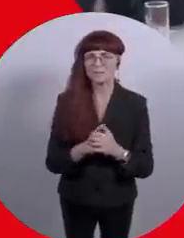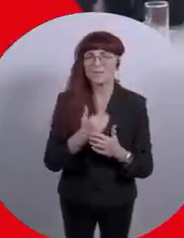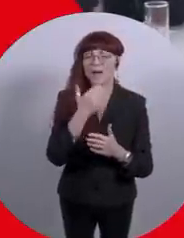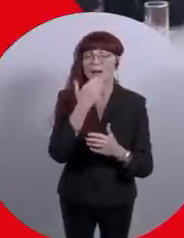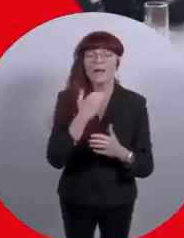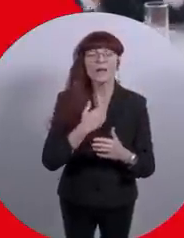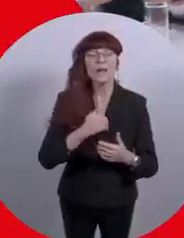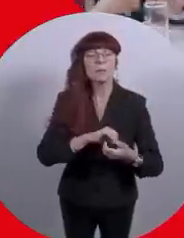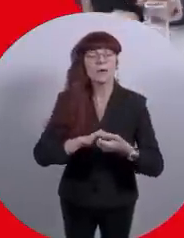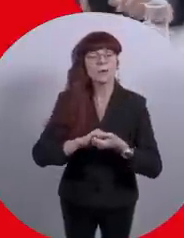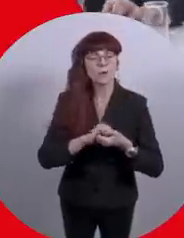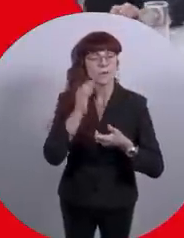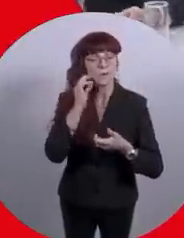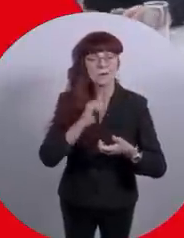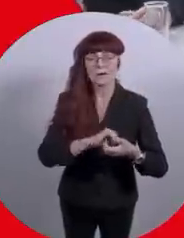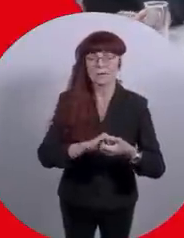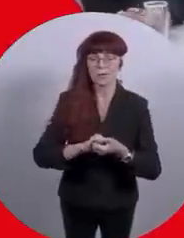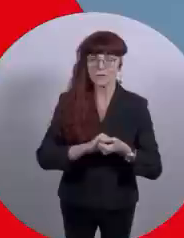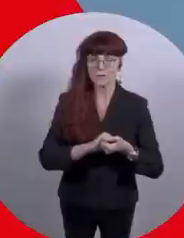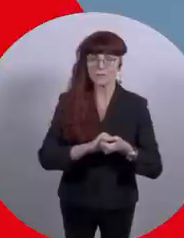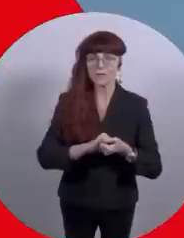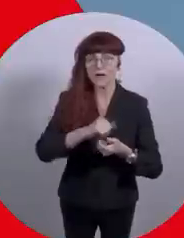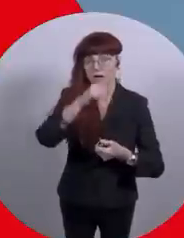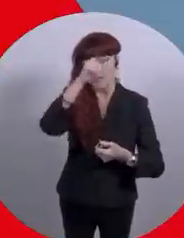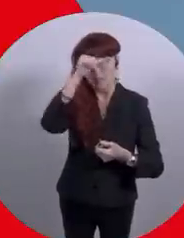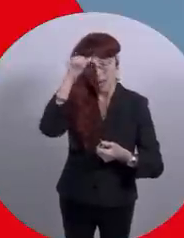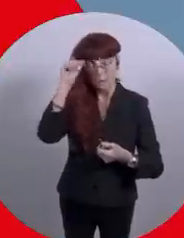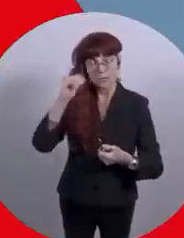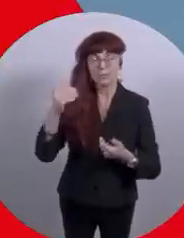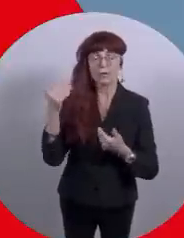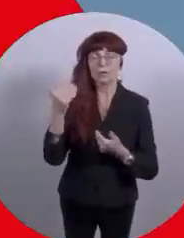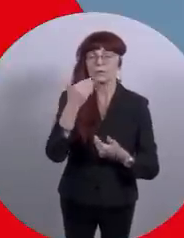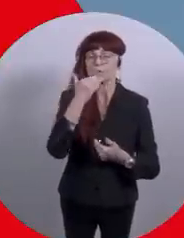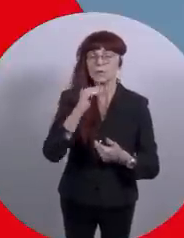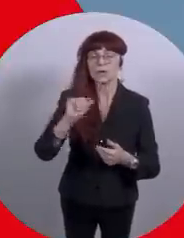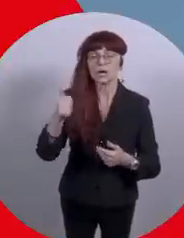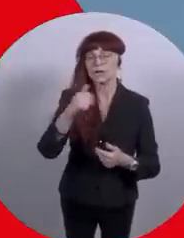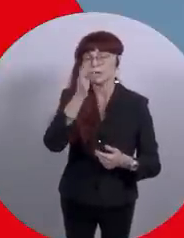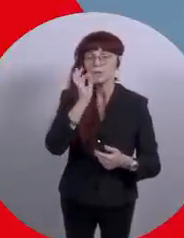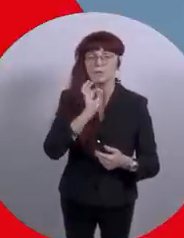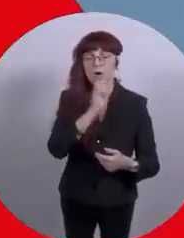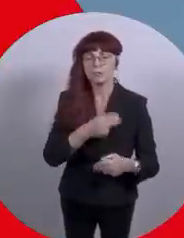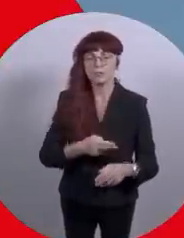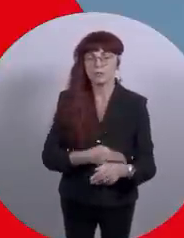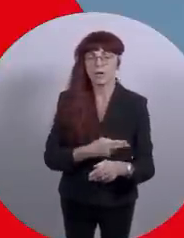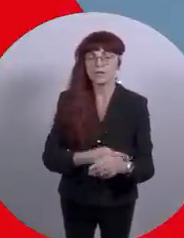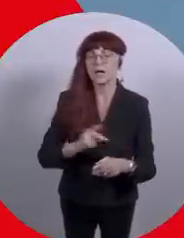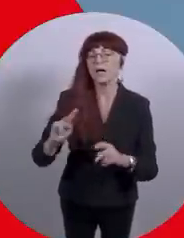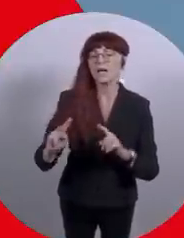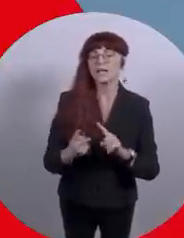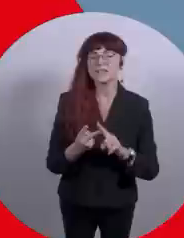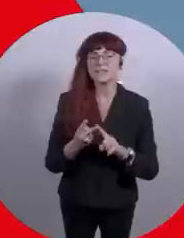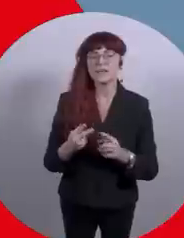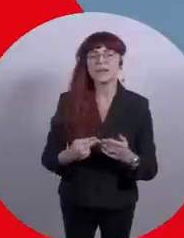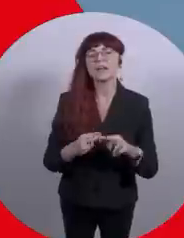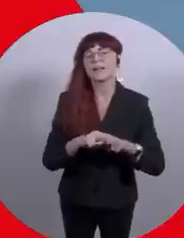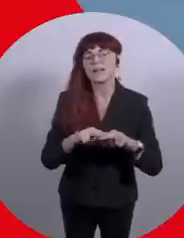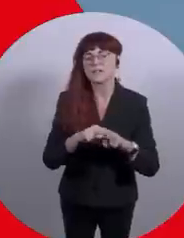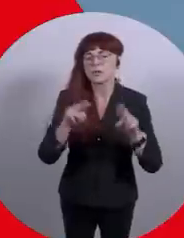Genossinnen und Genossen namentlich darf ich begrüßen die erste Frau im Staat die zweite Nationalratspräsidentin